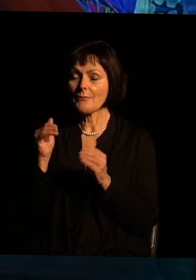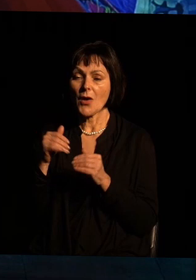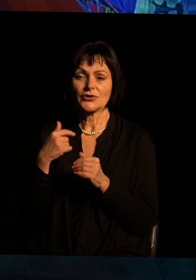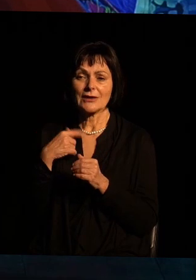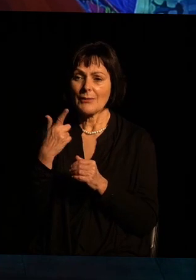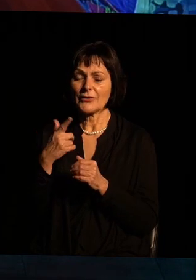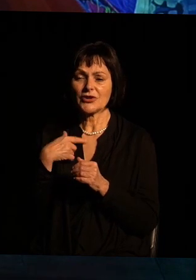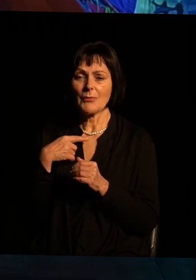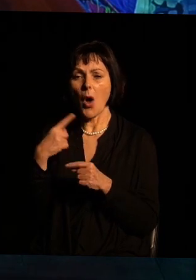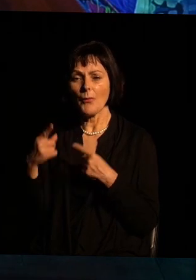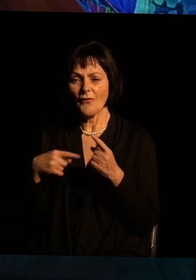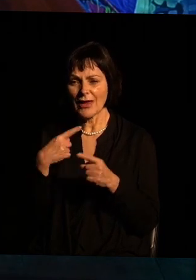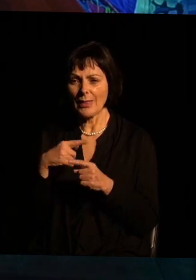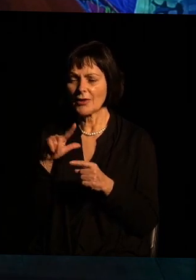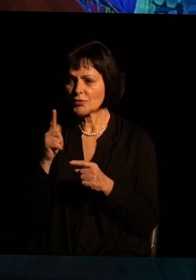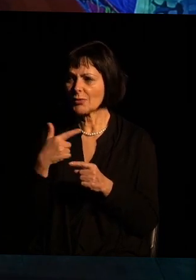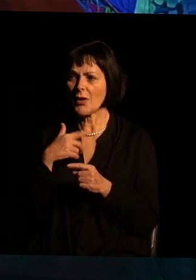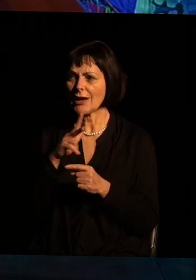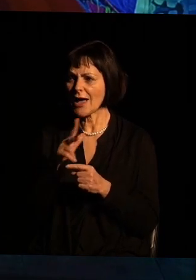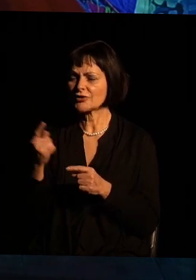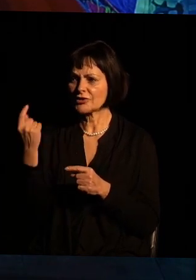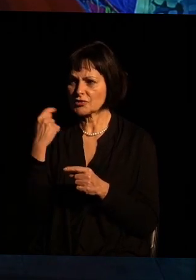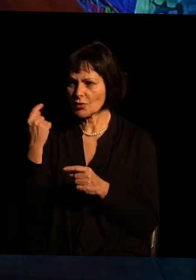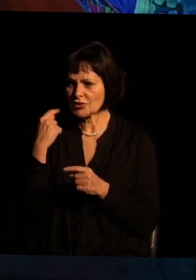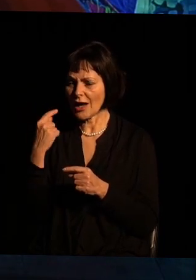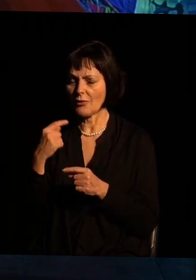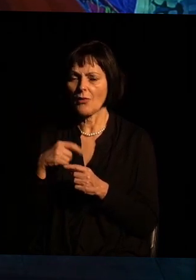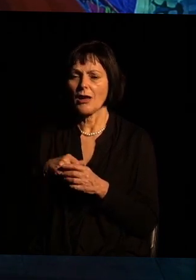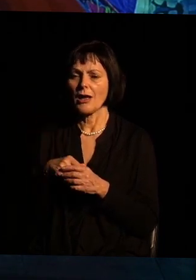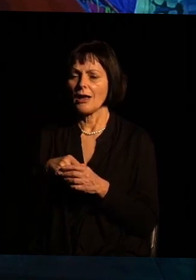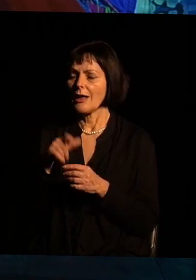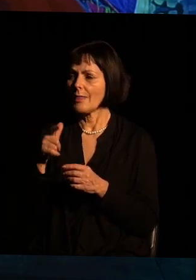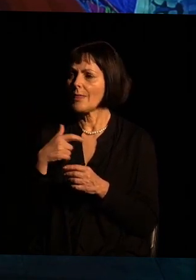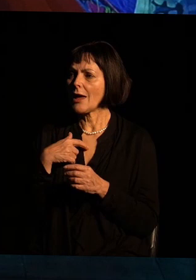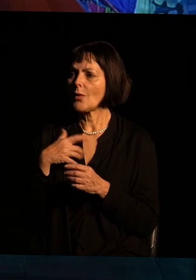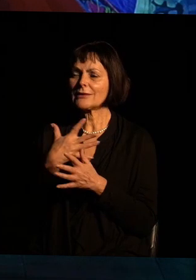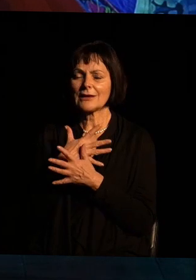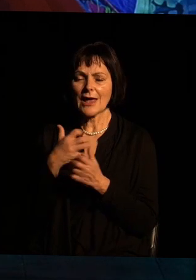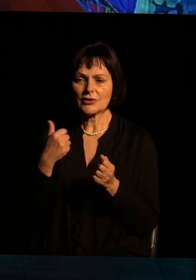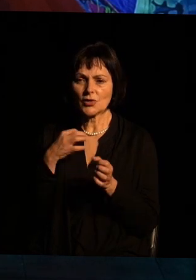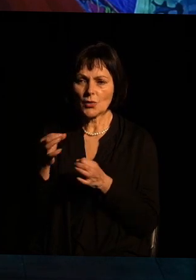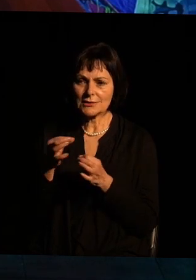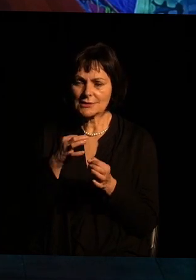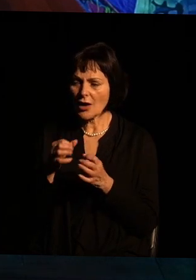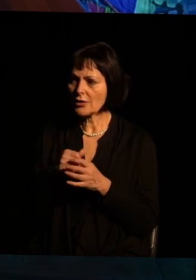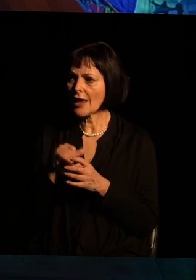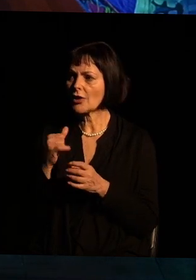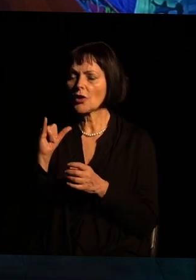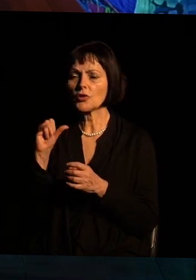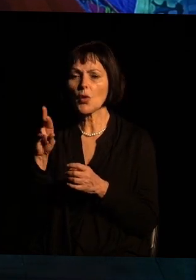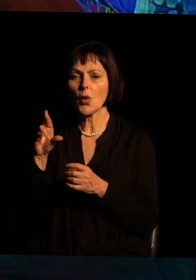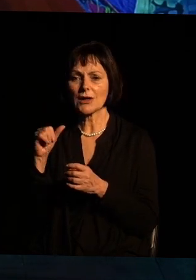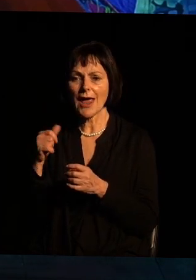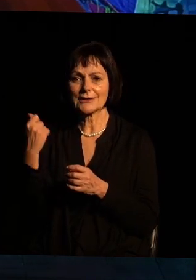nie będziemy tego po raz kolejny opowiadać, bo to już chyba każdy słyszał, podejrzewam, w tej sali tę tragiczną historię, jak Jurek